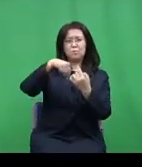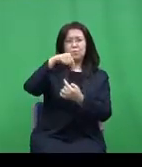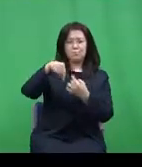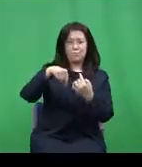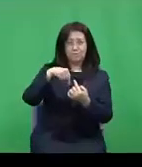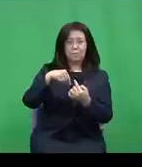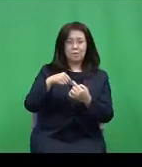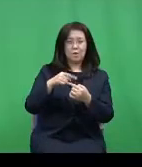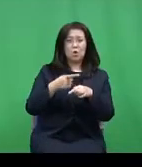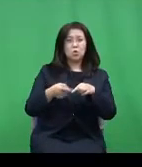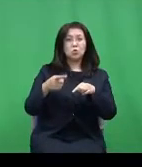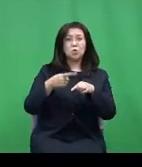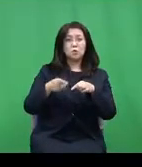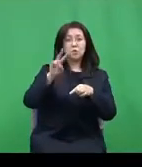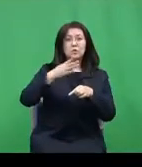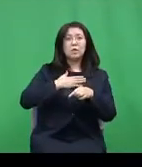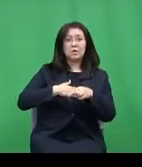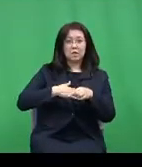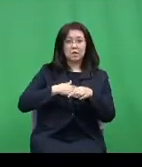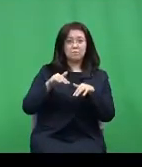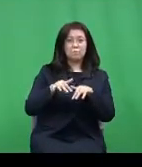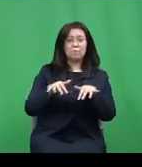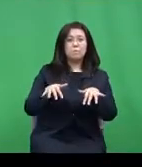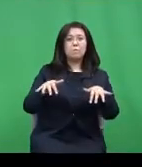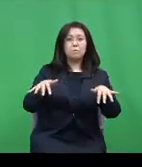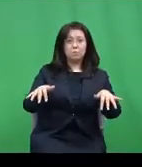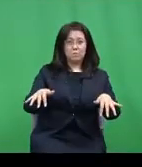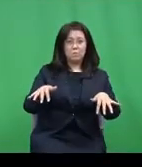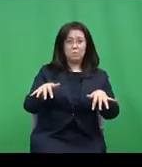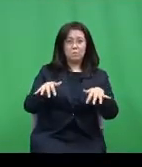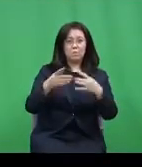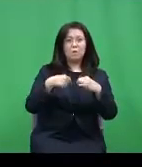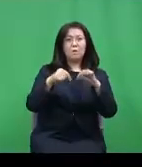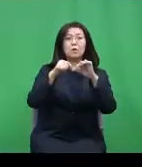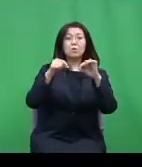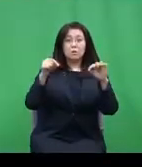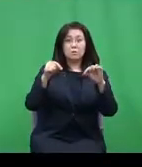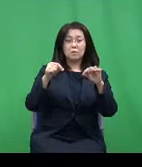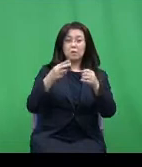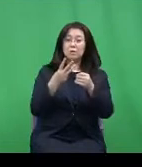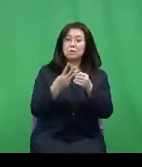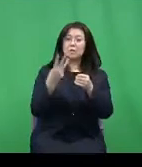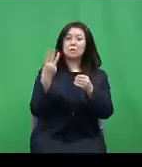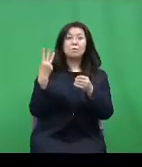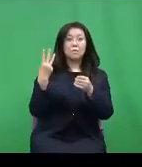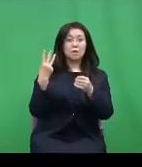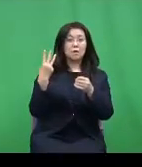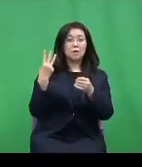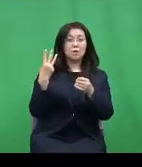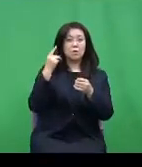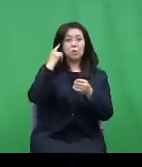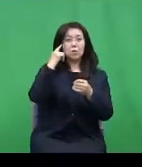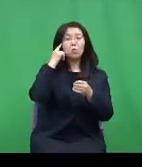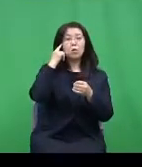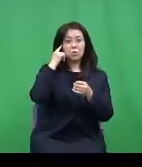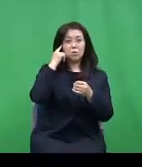ぐらいやったかと思いますが、まあ、だんだん理解が深まってですね、まあ、最終的には今では3年